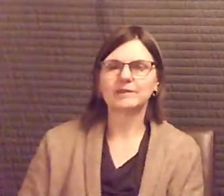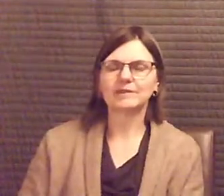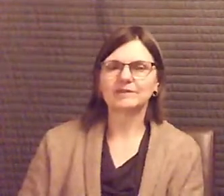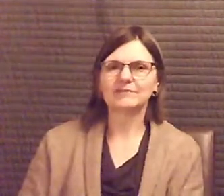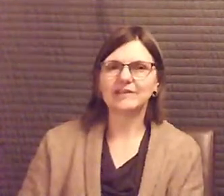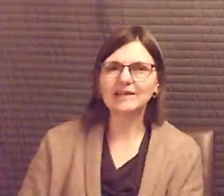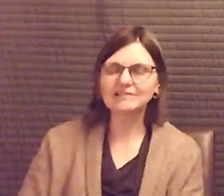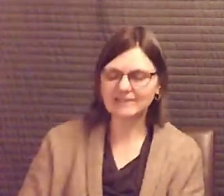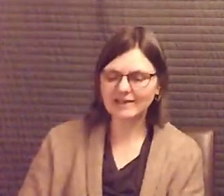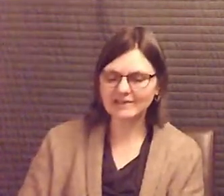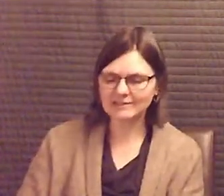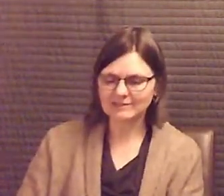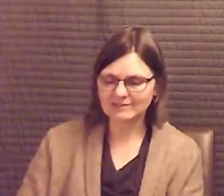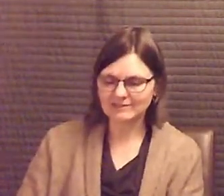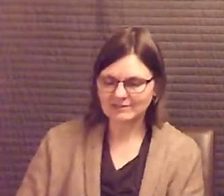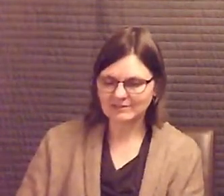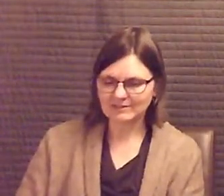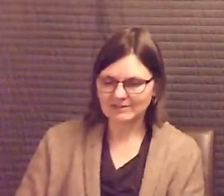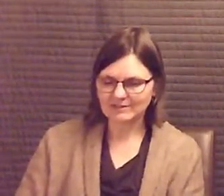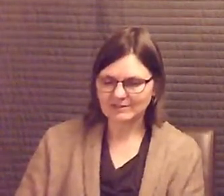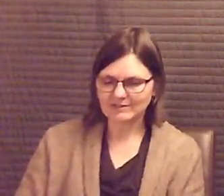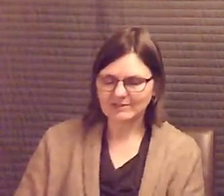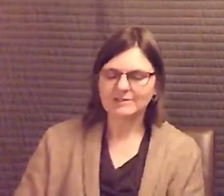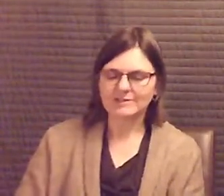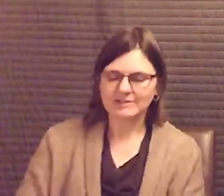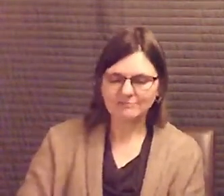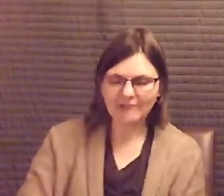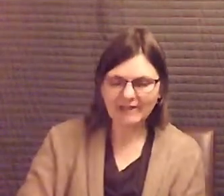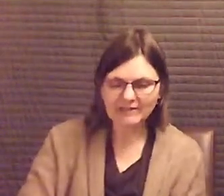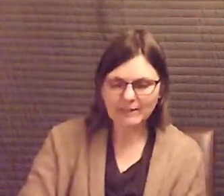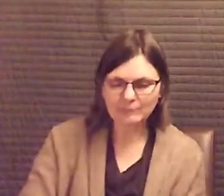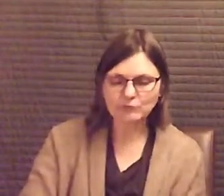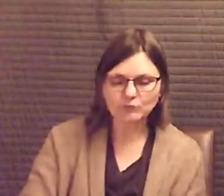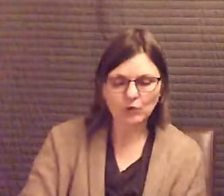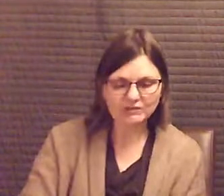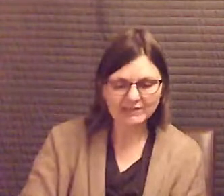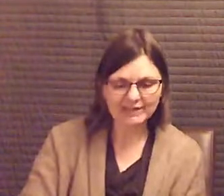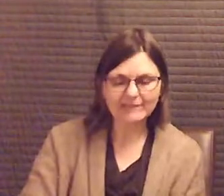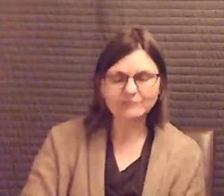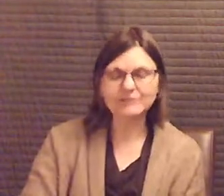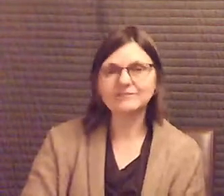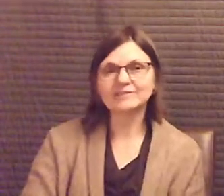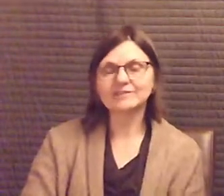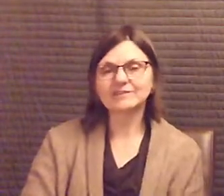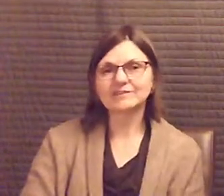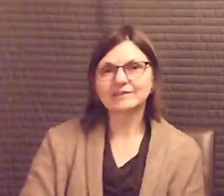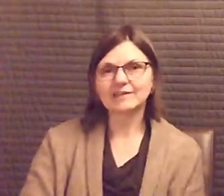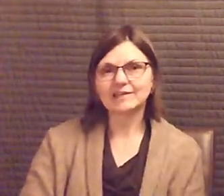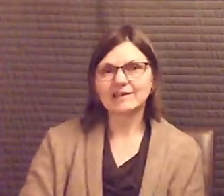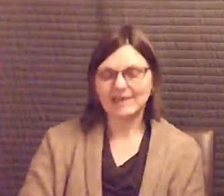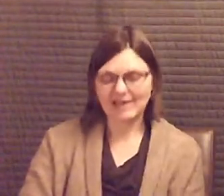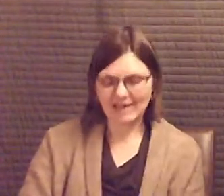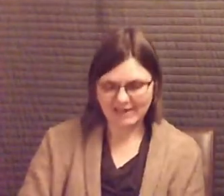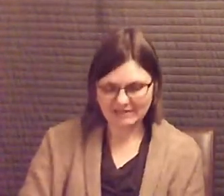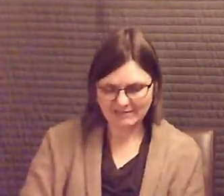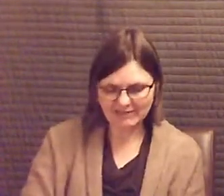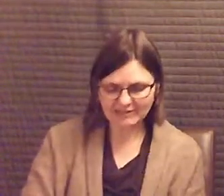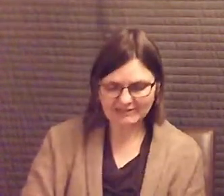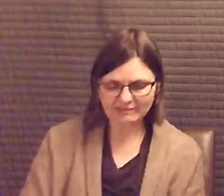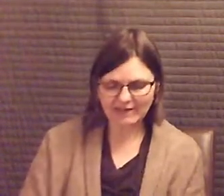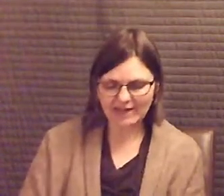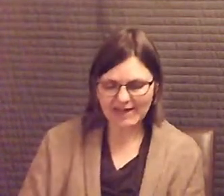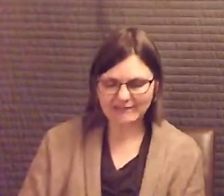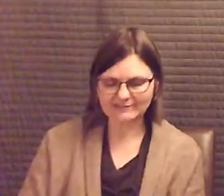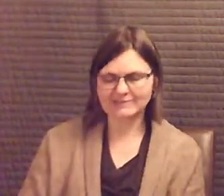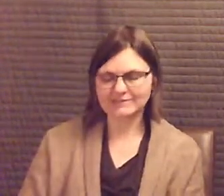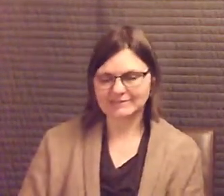jezus jezus er is vader killer neem je vader ik heb een nieuw woord gegeven word ik ben de deert